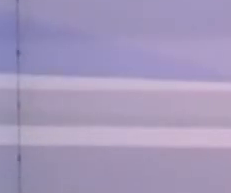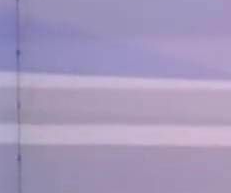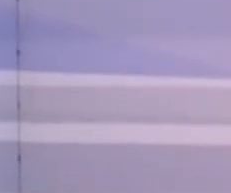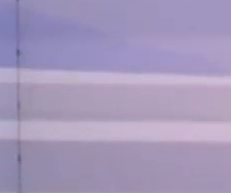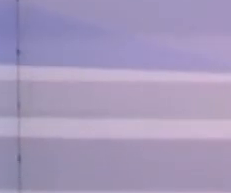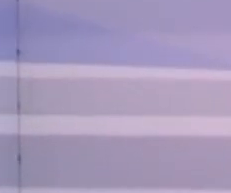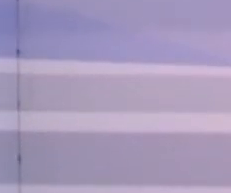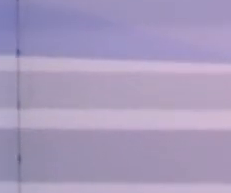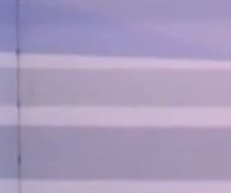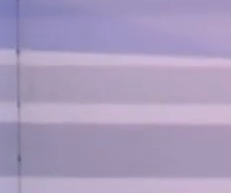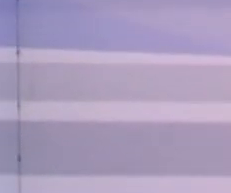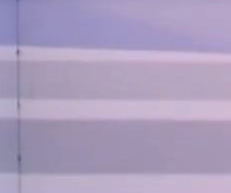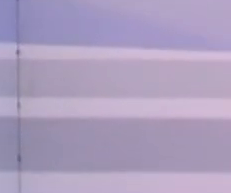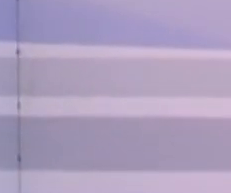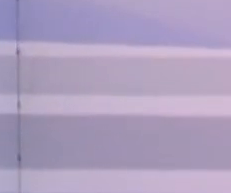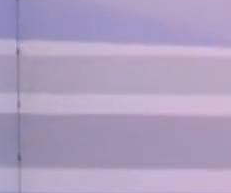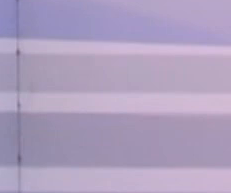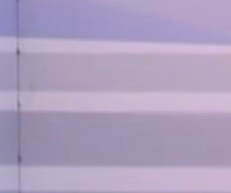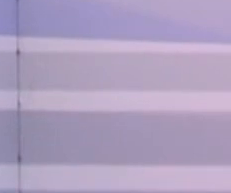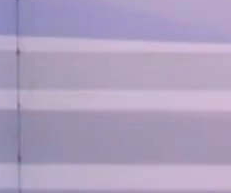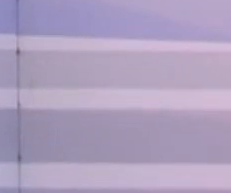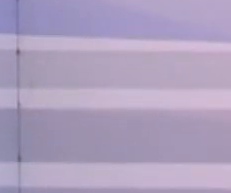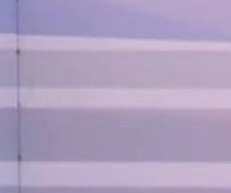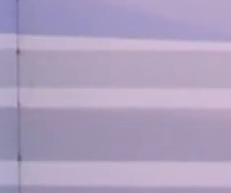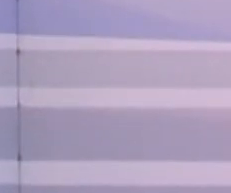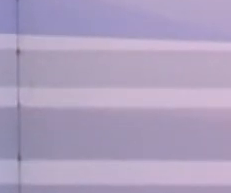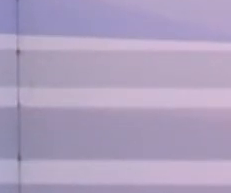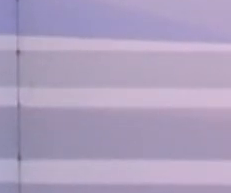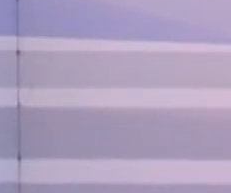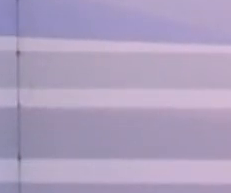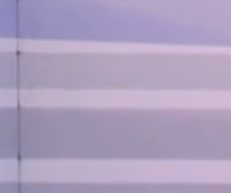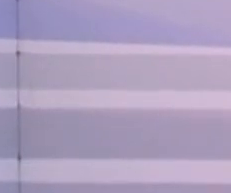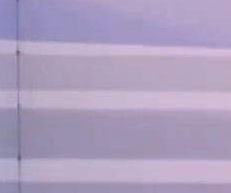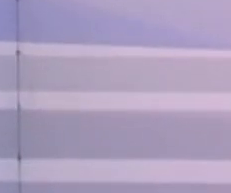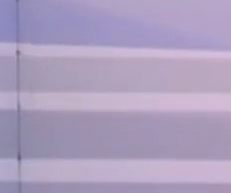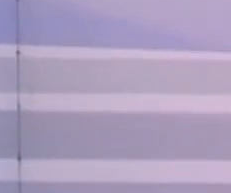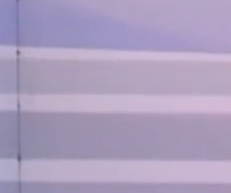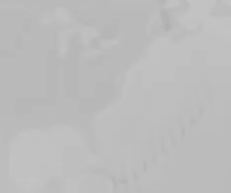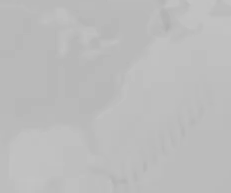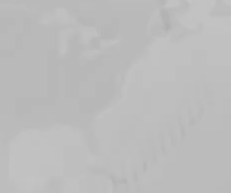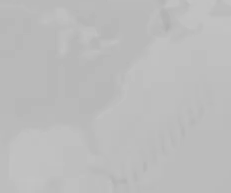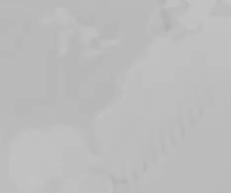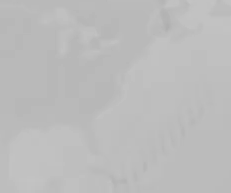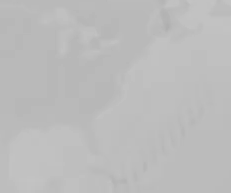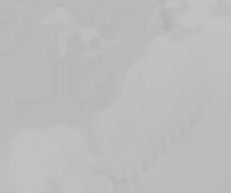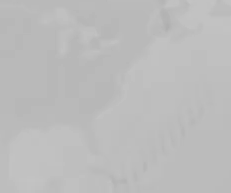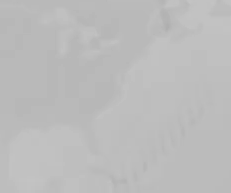abroad, samahan nyo kami sa GMA Pinoy TV at www.gmanews.tv.